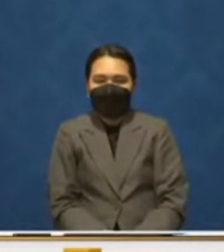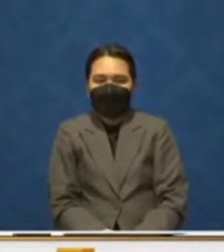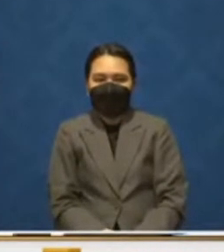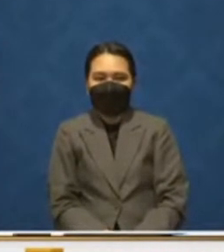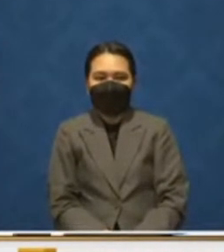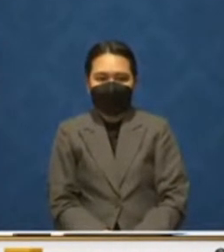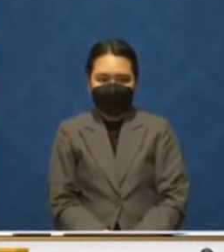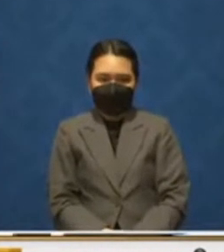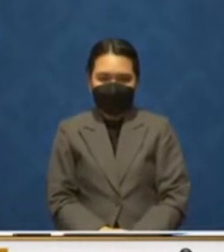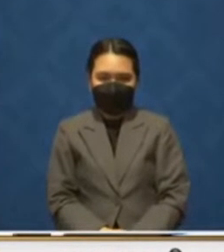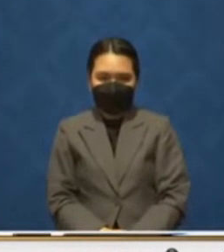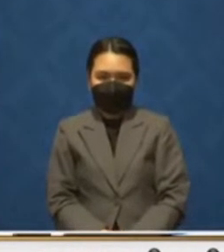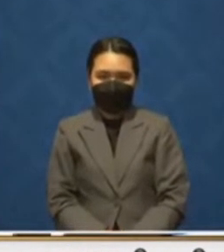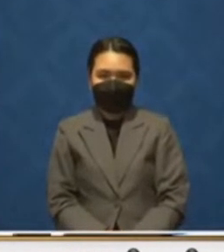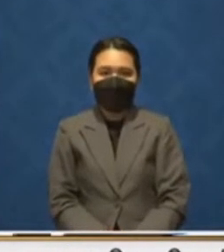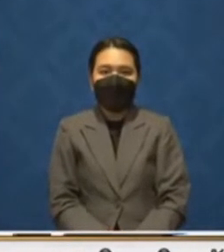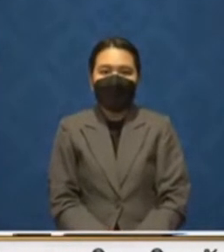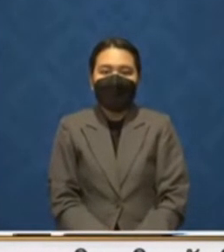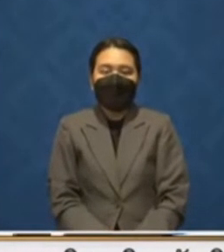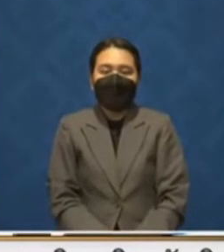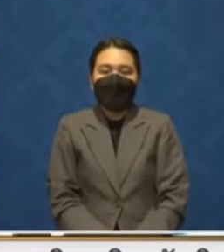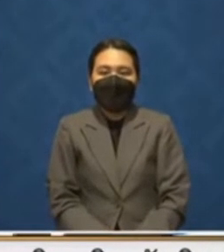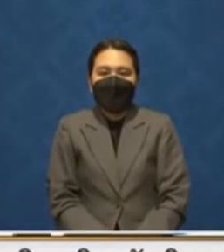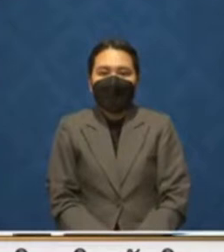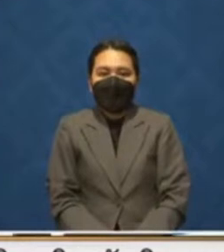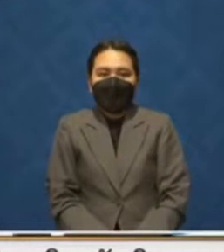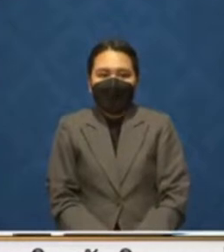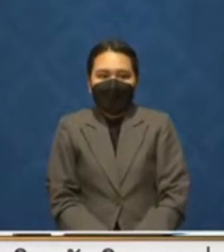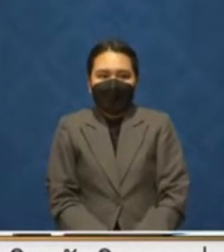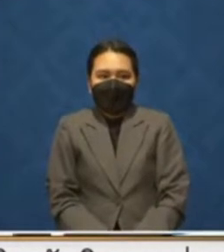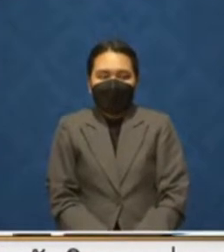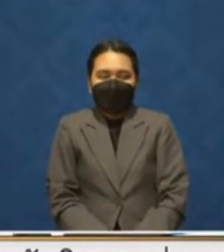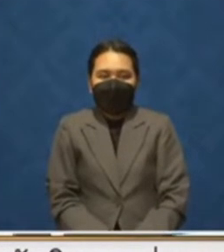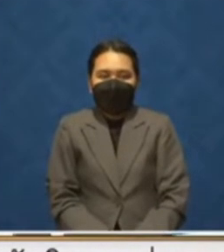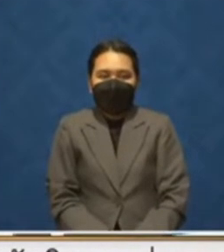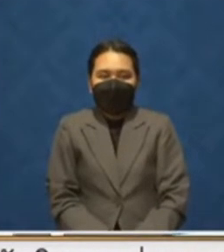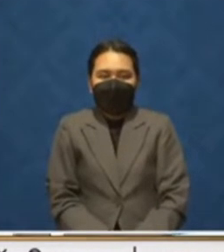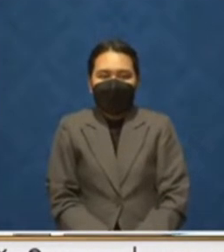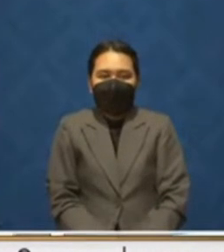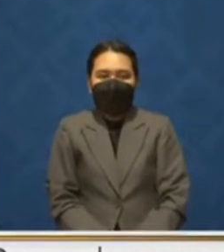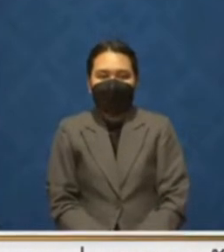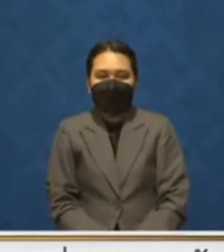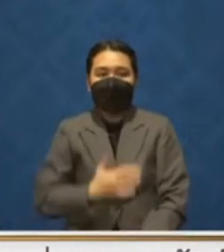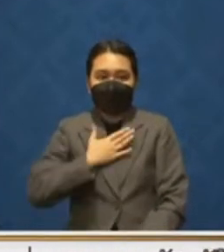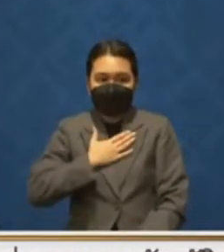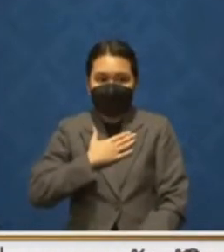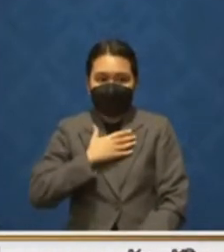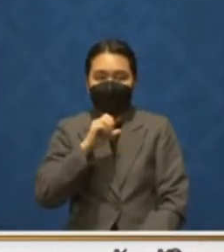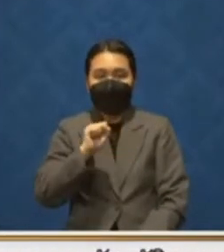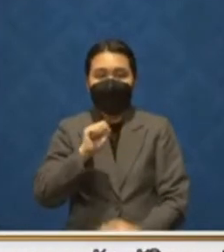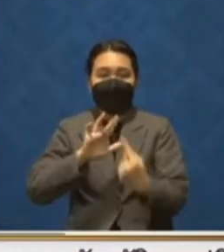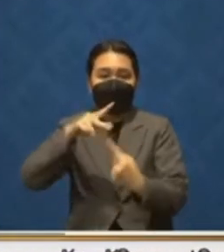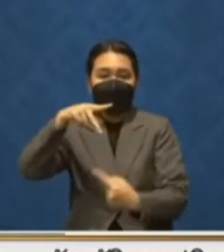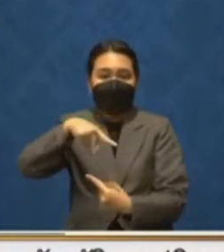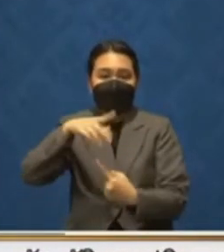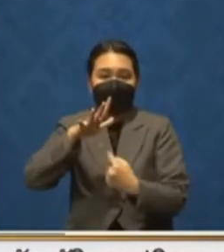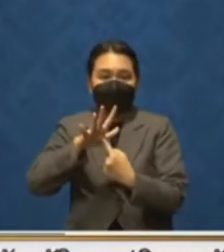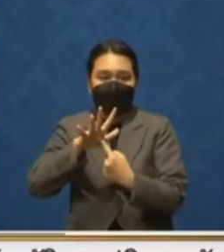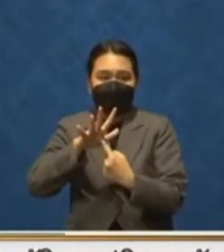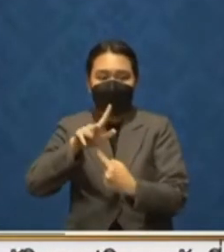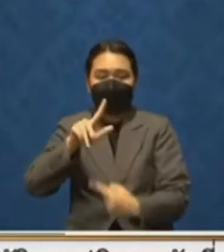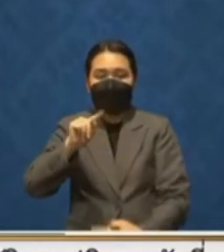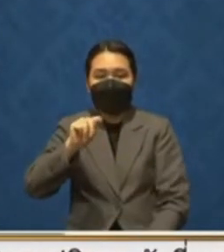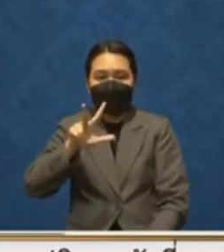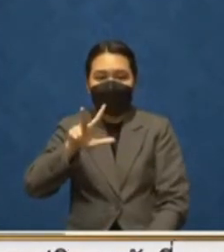ครับเขาอนุญาตเธอชมสุขพัฒนพงษ์พันธ์ดีแถวลองนายกรัฐมนตรี